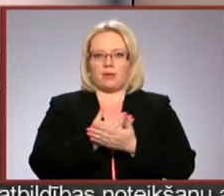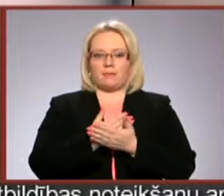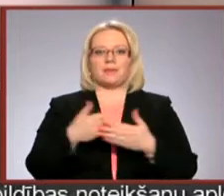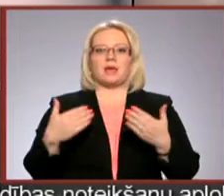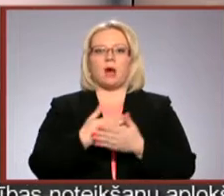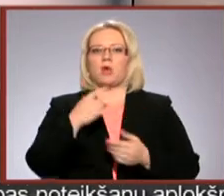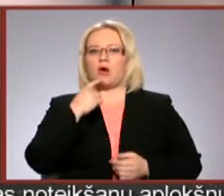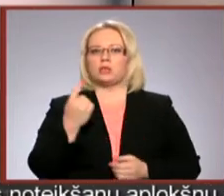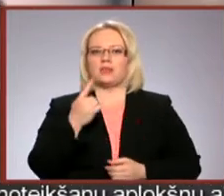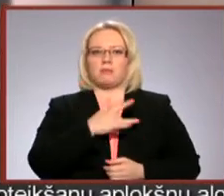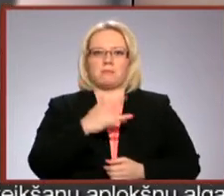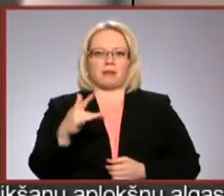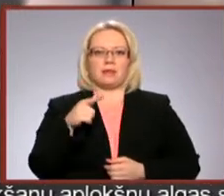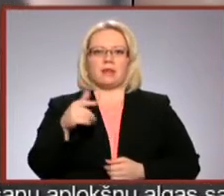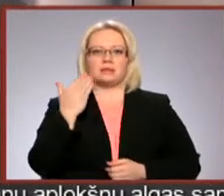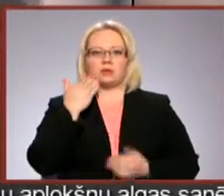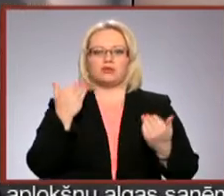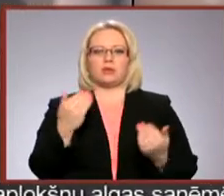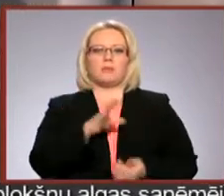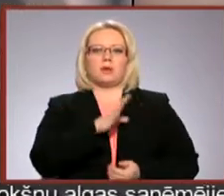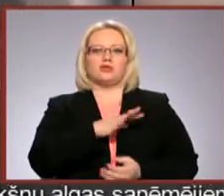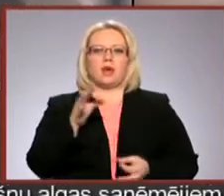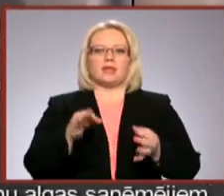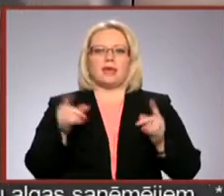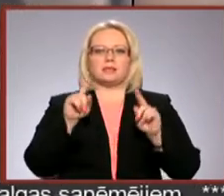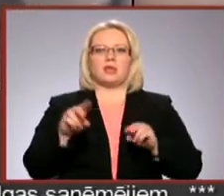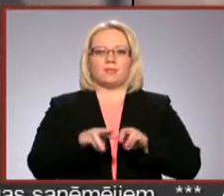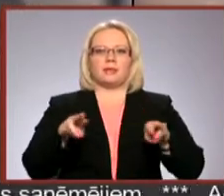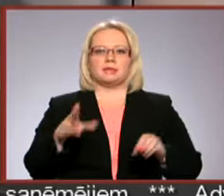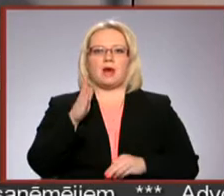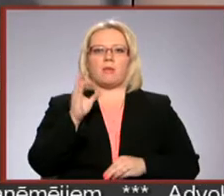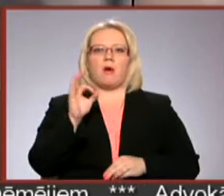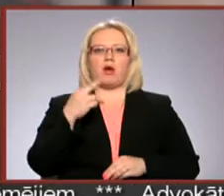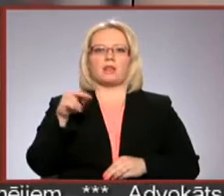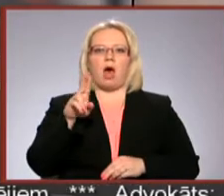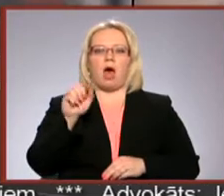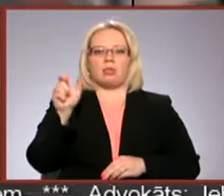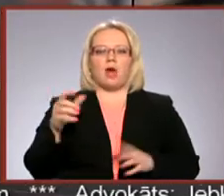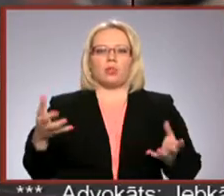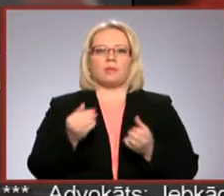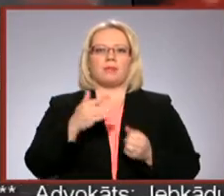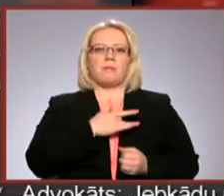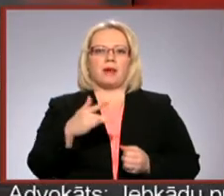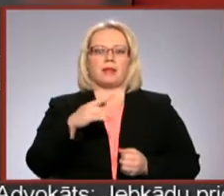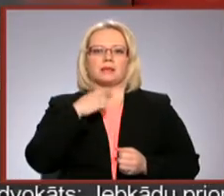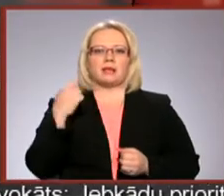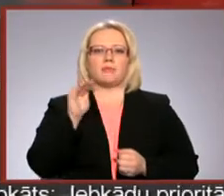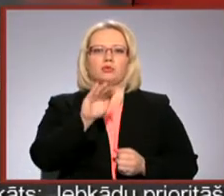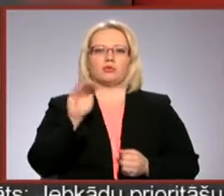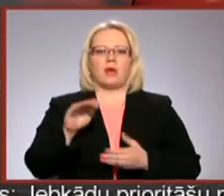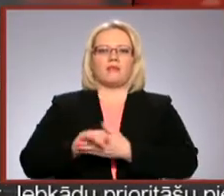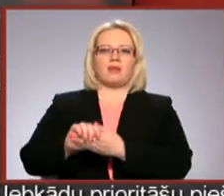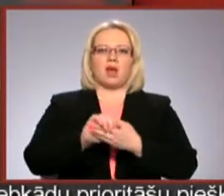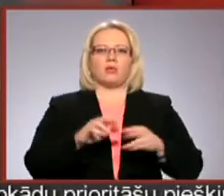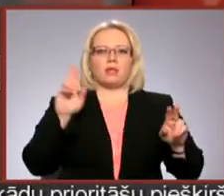Jaunā konservatīvā partija. Tā sauc šodien bijušā tieslietu ministra Jāņa Bordāna nodibināto partiju, kas centīsies uzrunāt vienotības